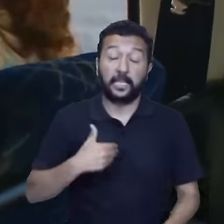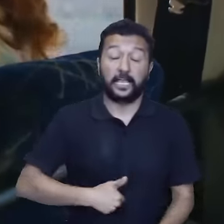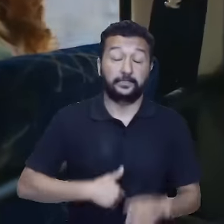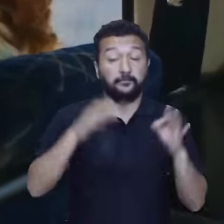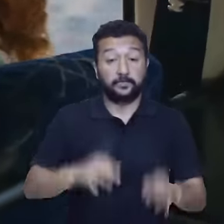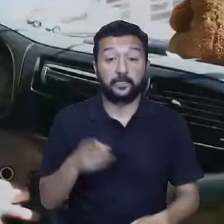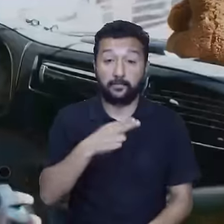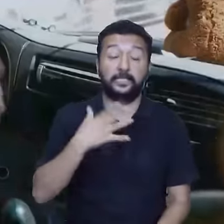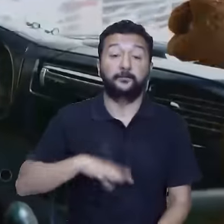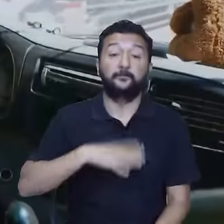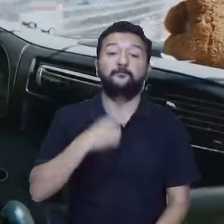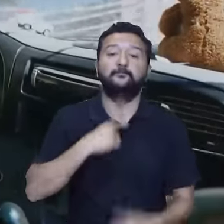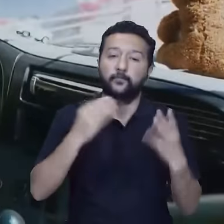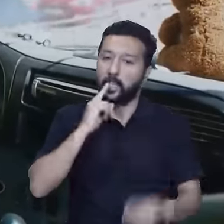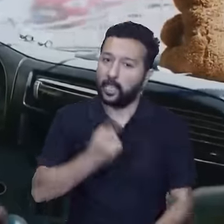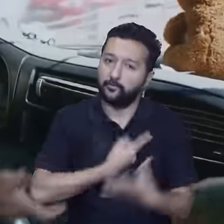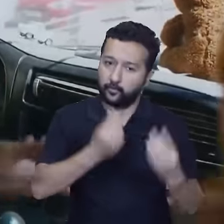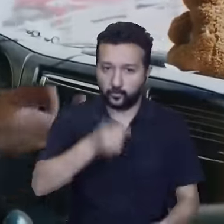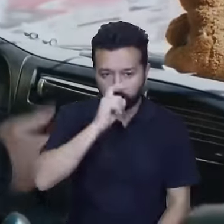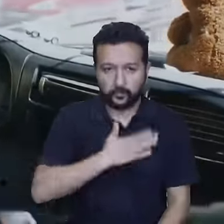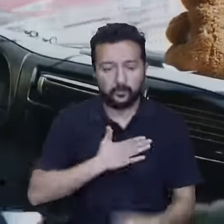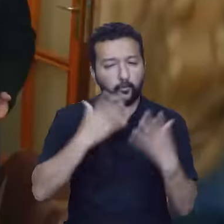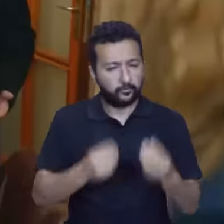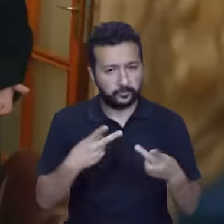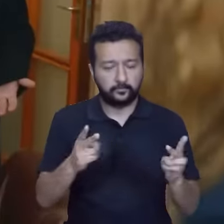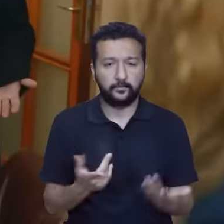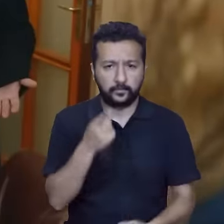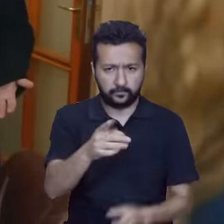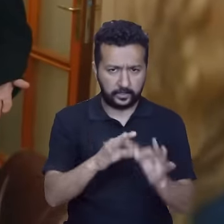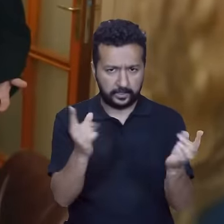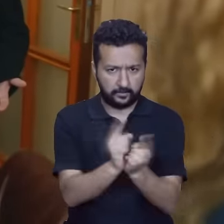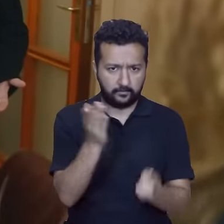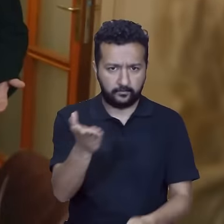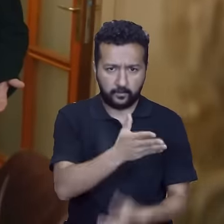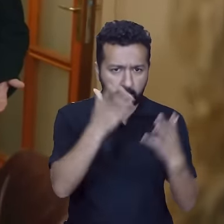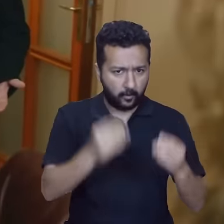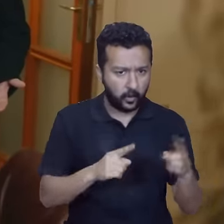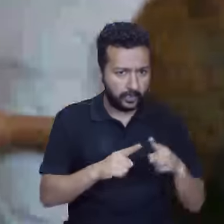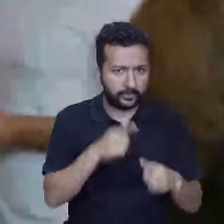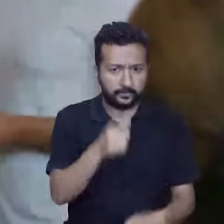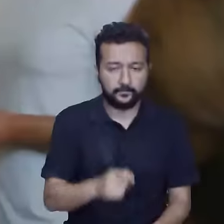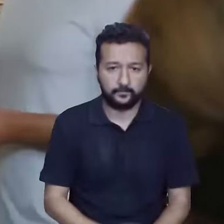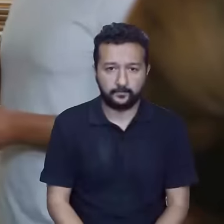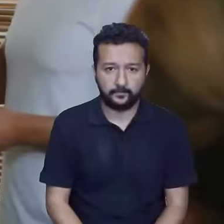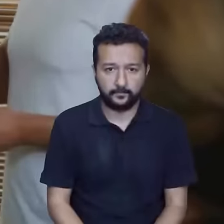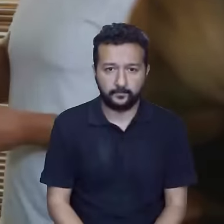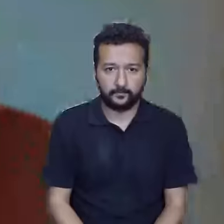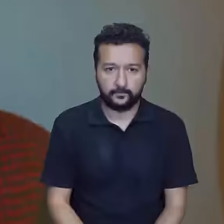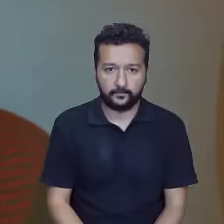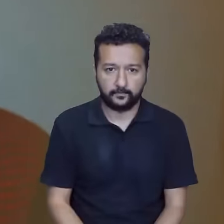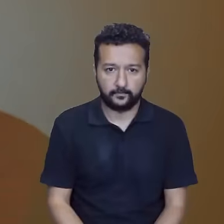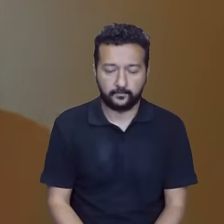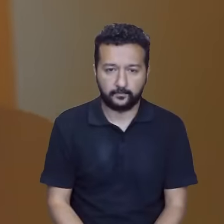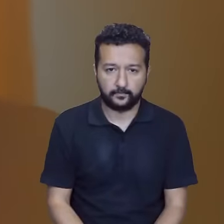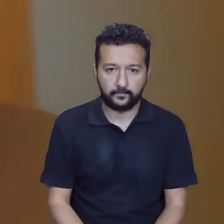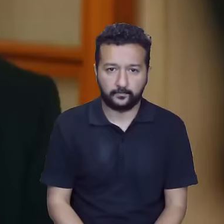Karnım çok acıktı, balık istiyor canım. Emrin olur sultanım, nedir ya? Bu ne hal Itır? Ne oluyor Tarık? Tabakla